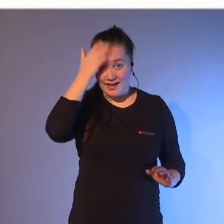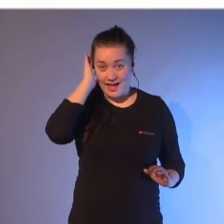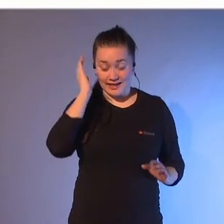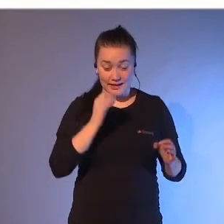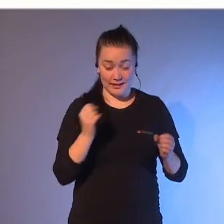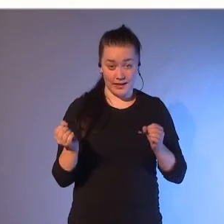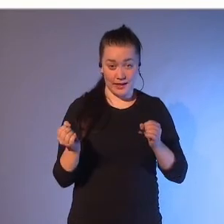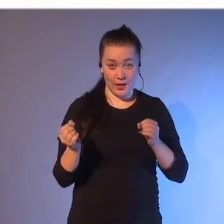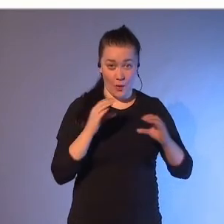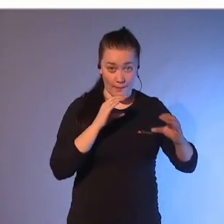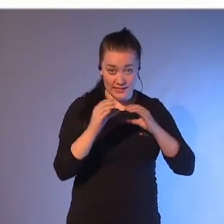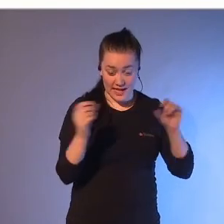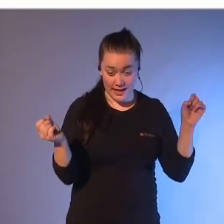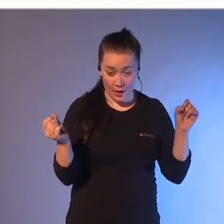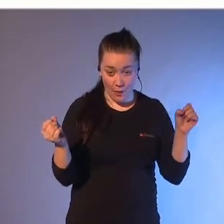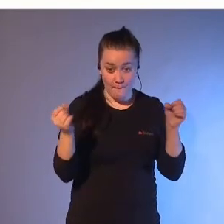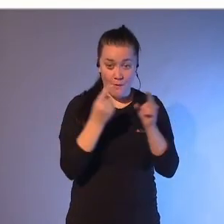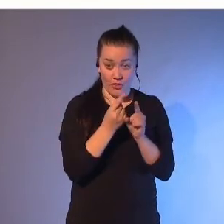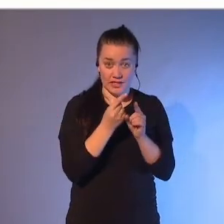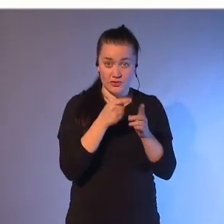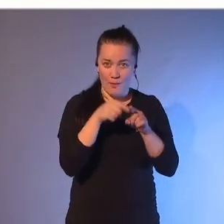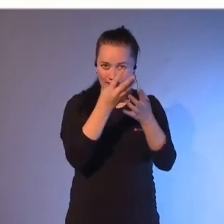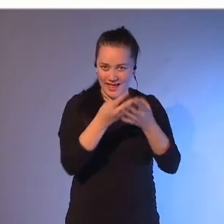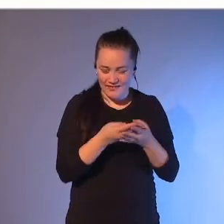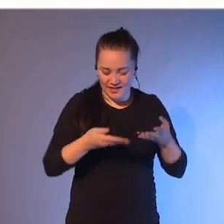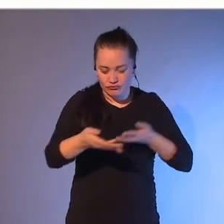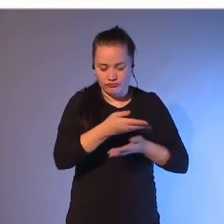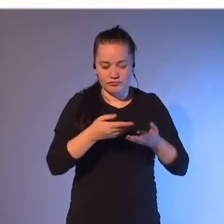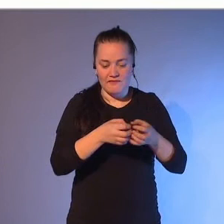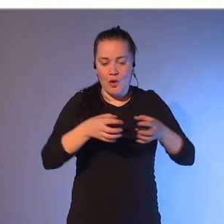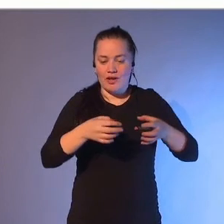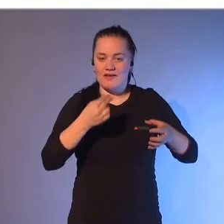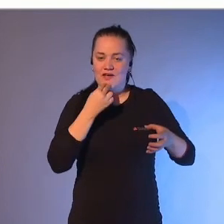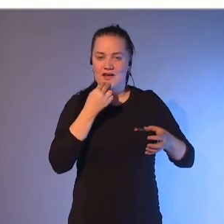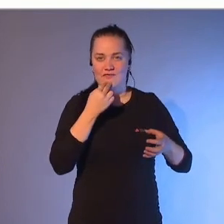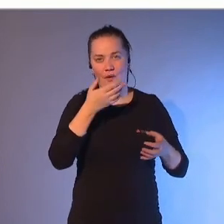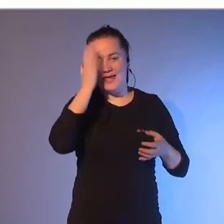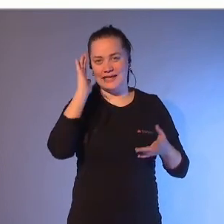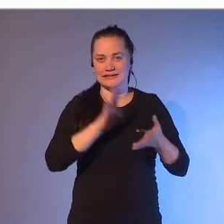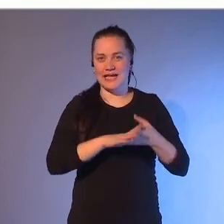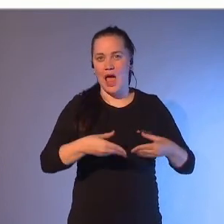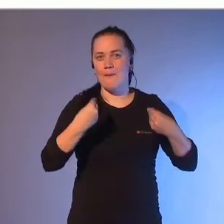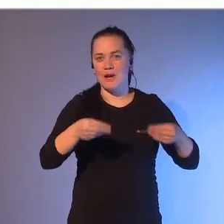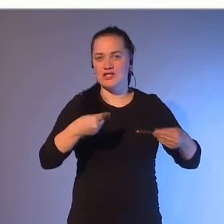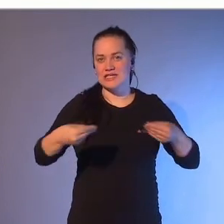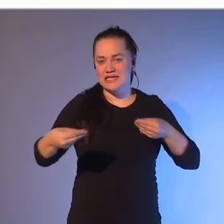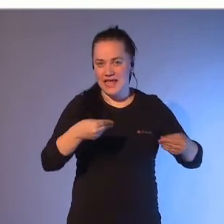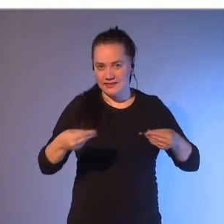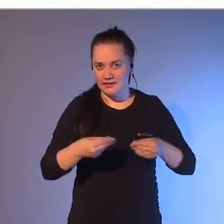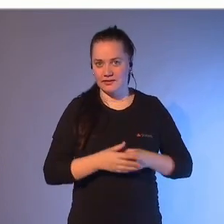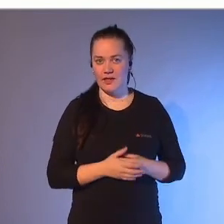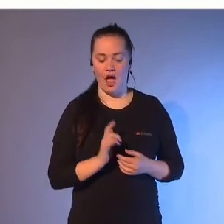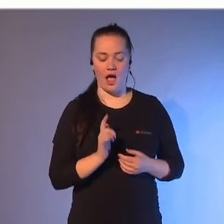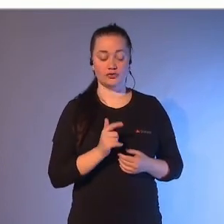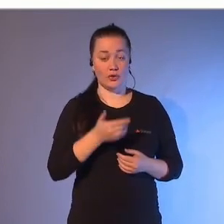og møtes I nettverk, at vi øker det vi kaller hjernens plastisitet, altså